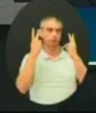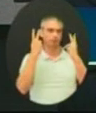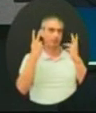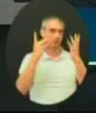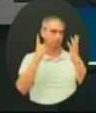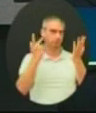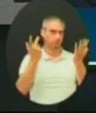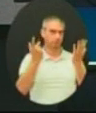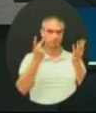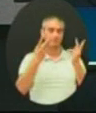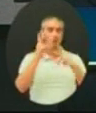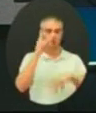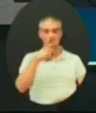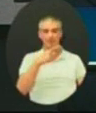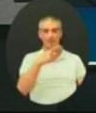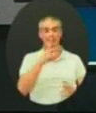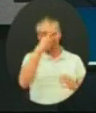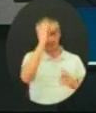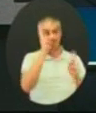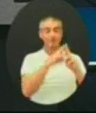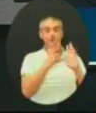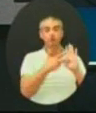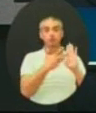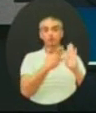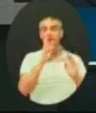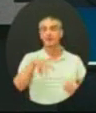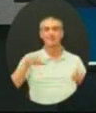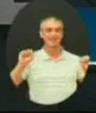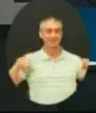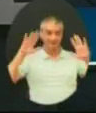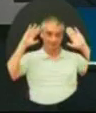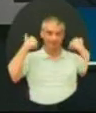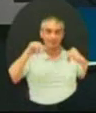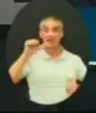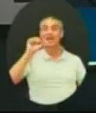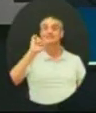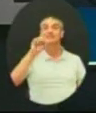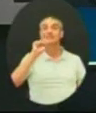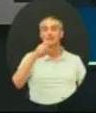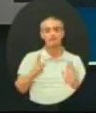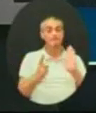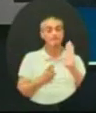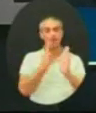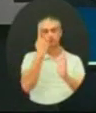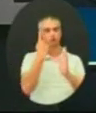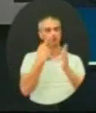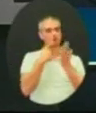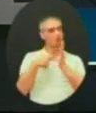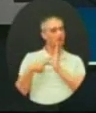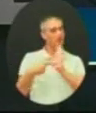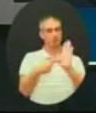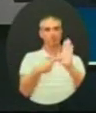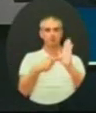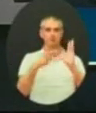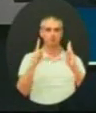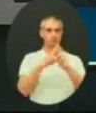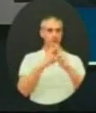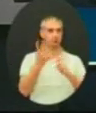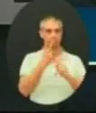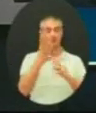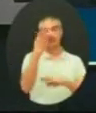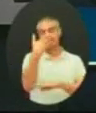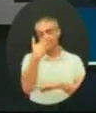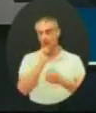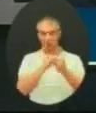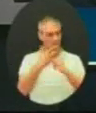כפי שאמרת, אם טראמפ נפגש שלוש פעמים עם הסיסי, נשיא מצרים, בפעם הראשונה באופן פומבי, פגישה פומבית, כן דגל, לא